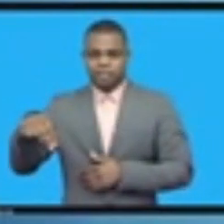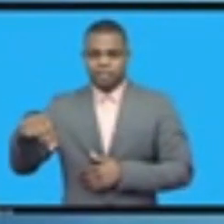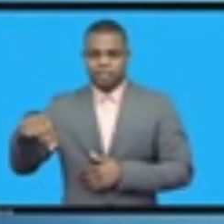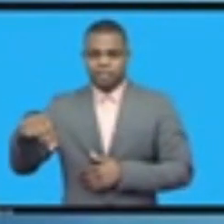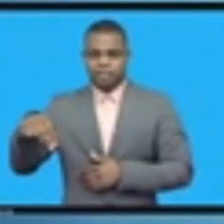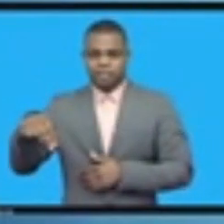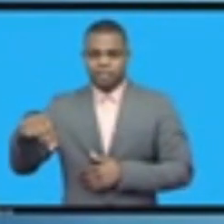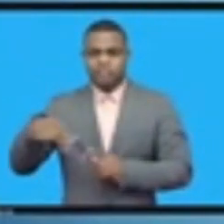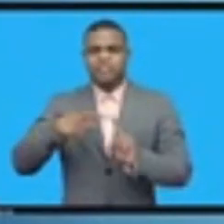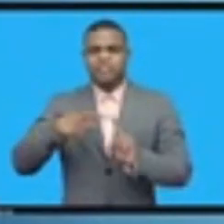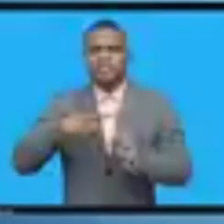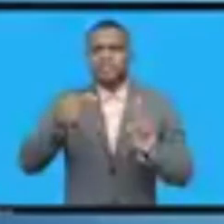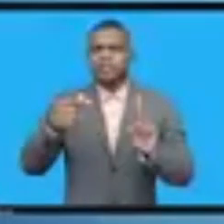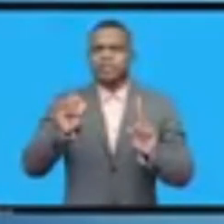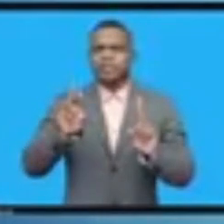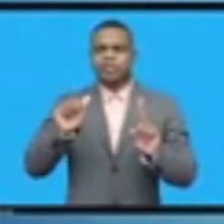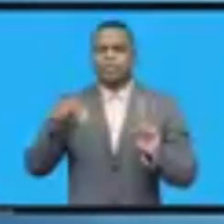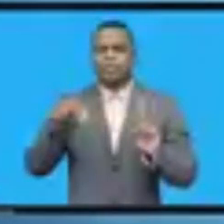大家好，